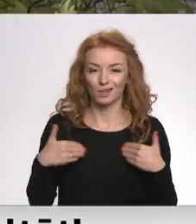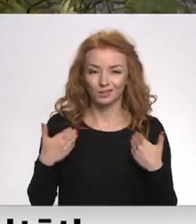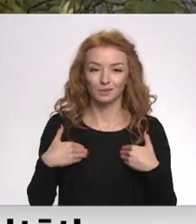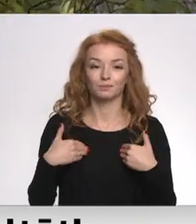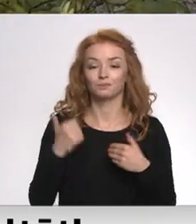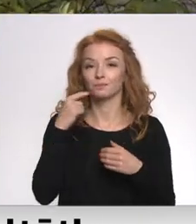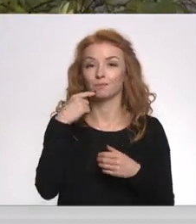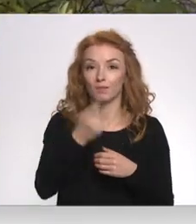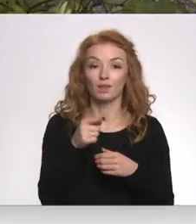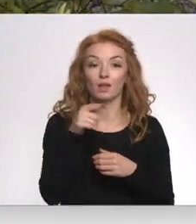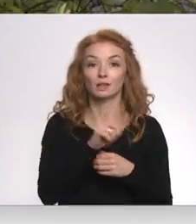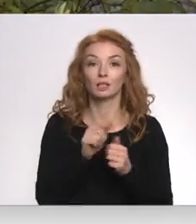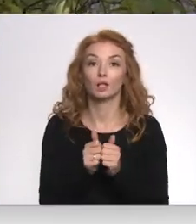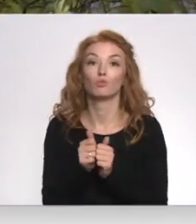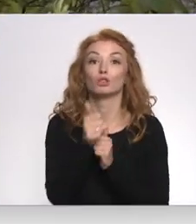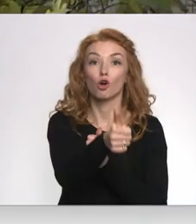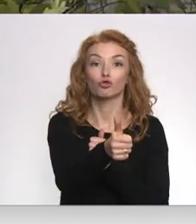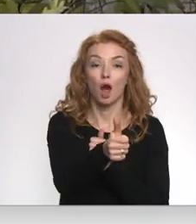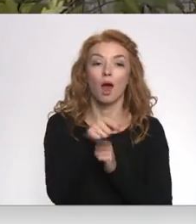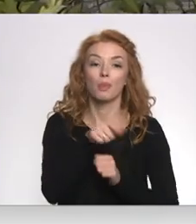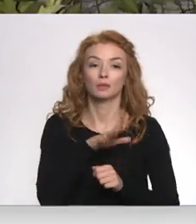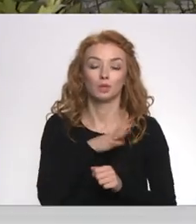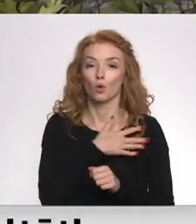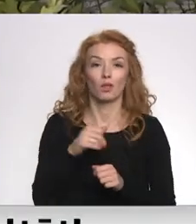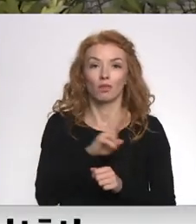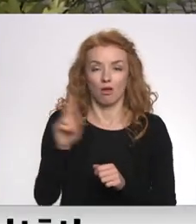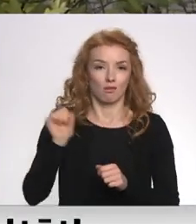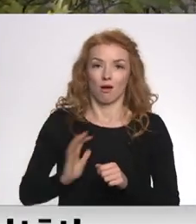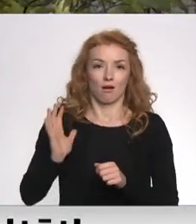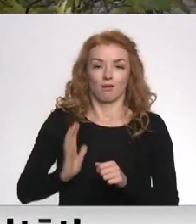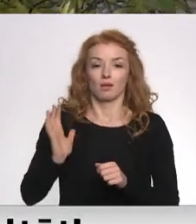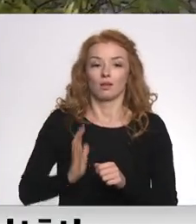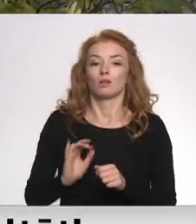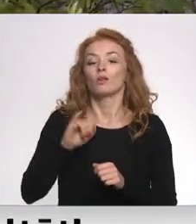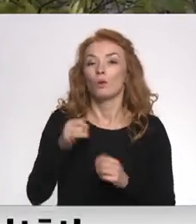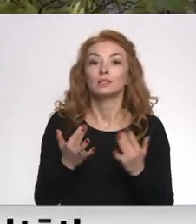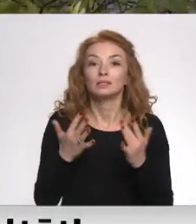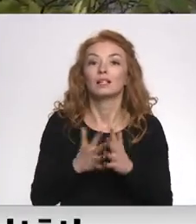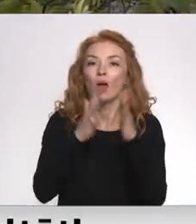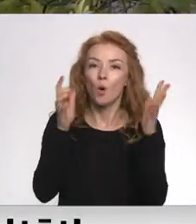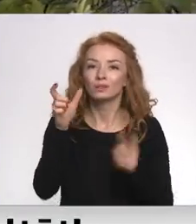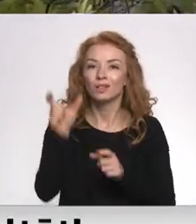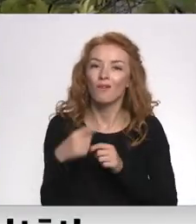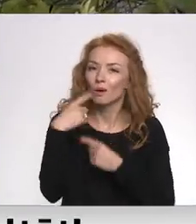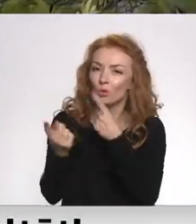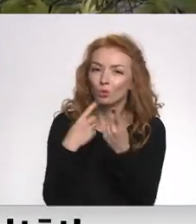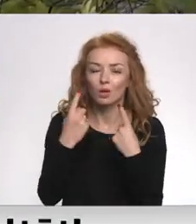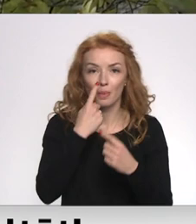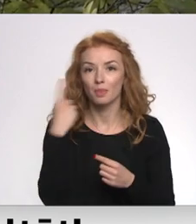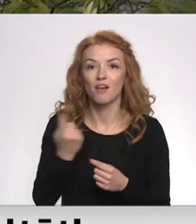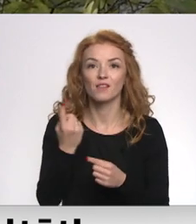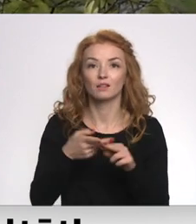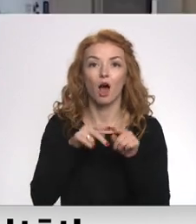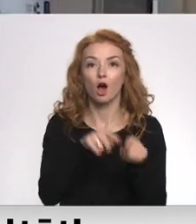ir priekšgalā, tas bija ļoti negaidīti, jo cik ar cilvēkiem aprunājāmies, ja neviens tādu